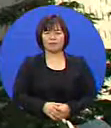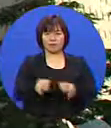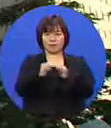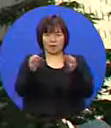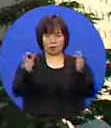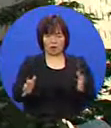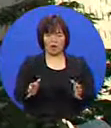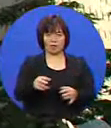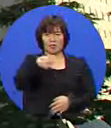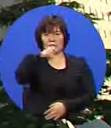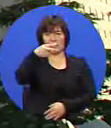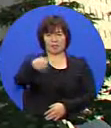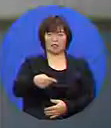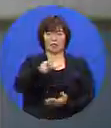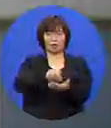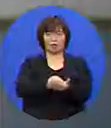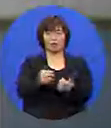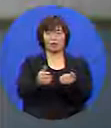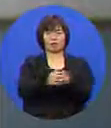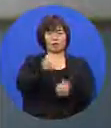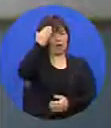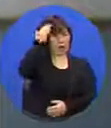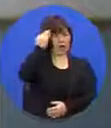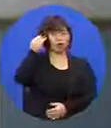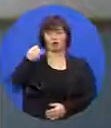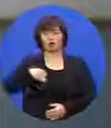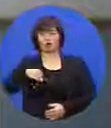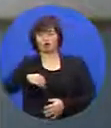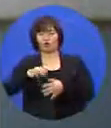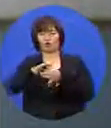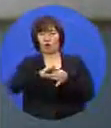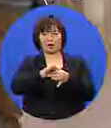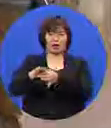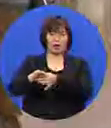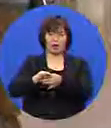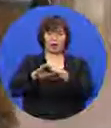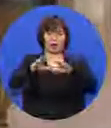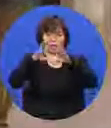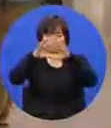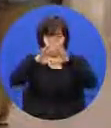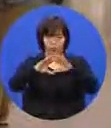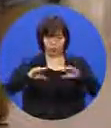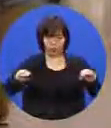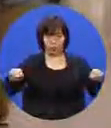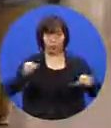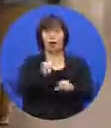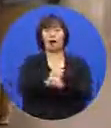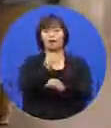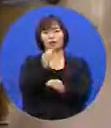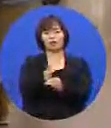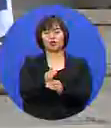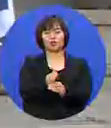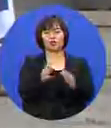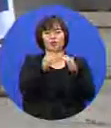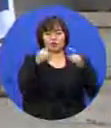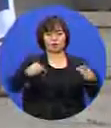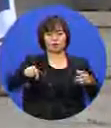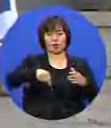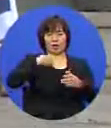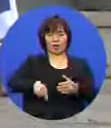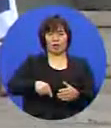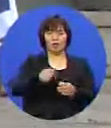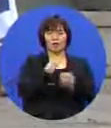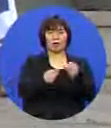그동안 사드 문제로 인해서 얼어붙었던 한국과 중국의 관계가 서서히 녹아내리고 있는 가운데 전북의